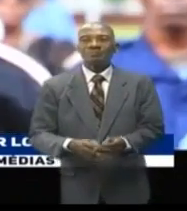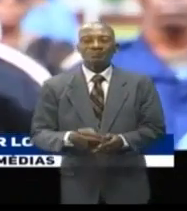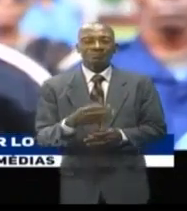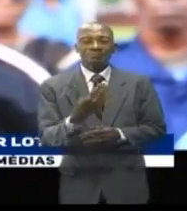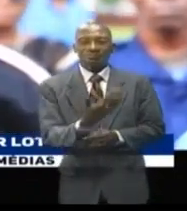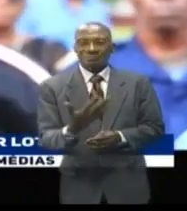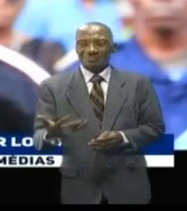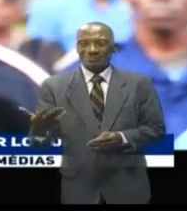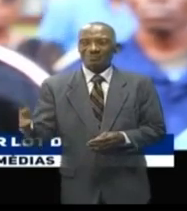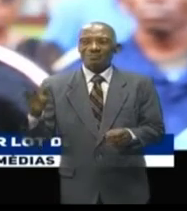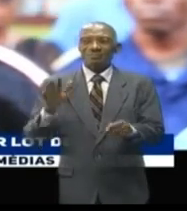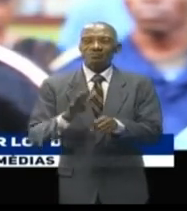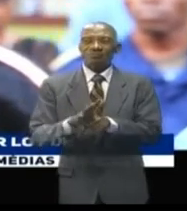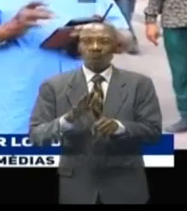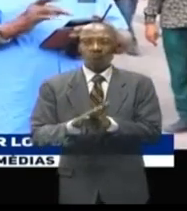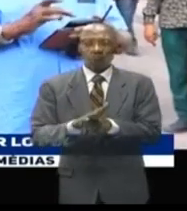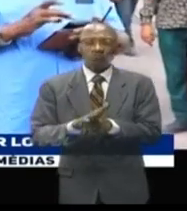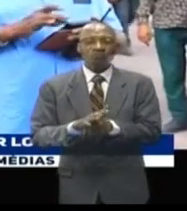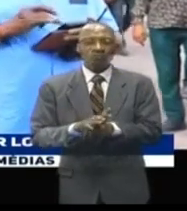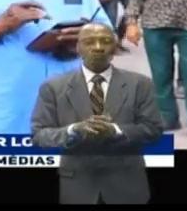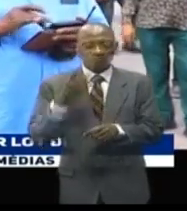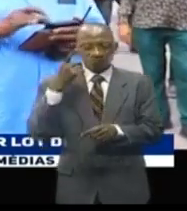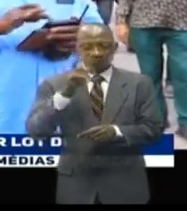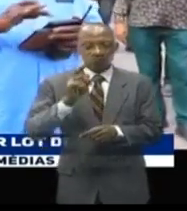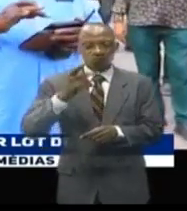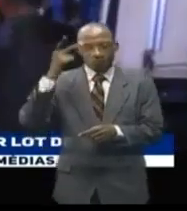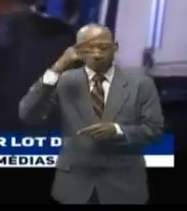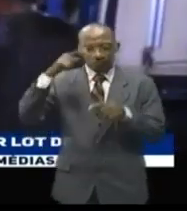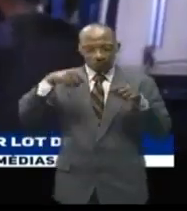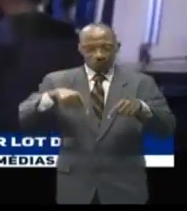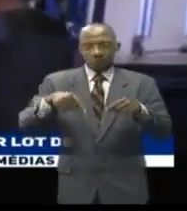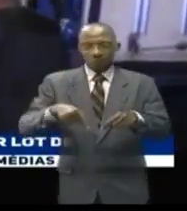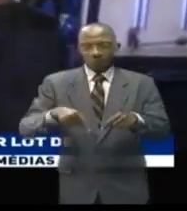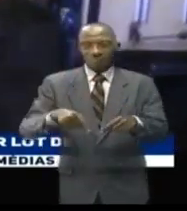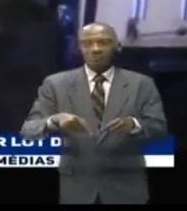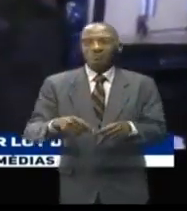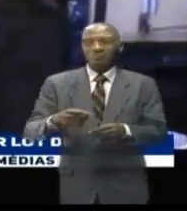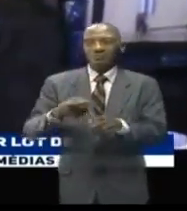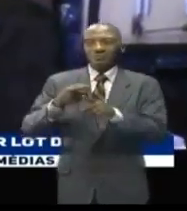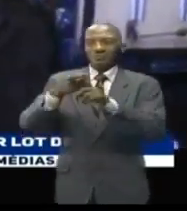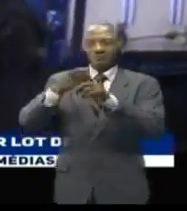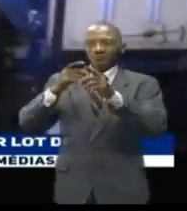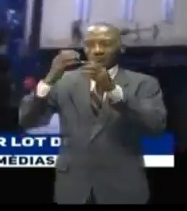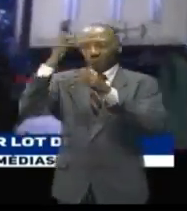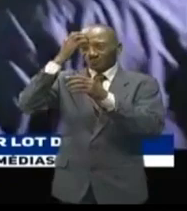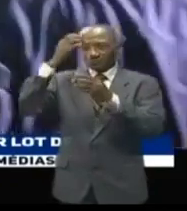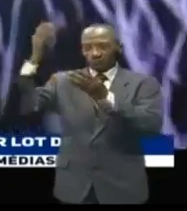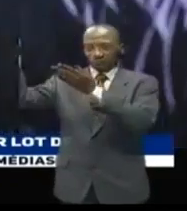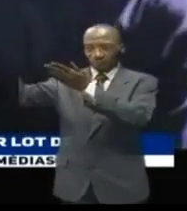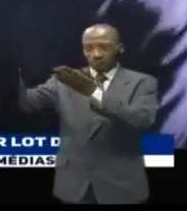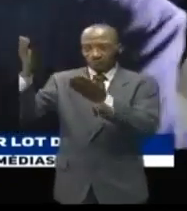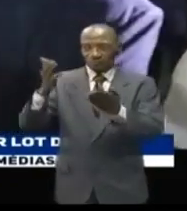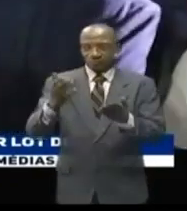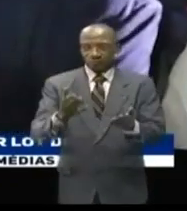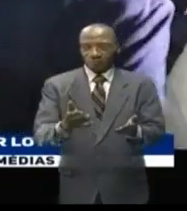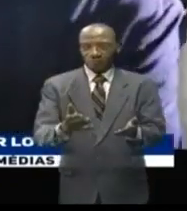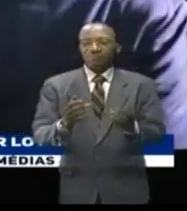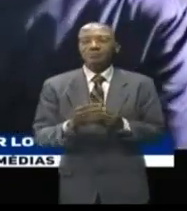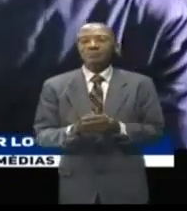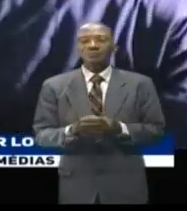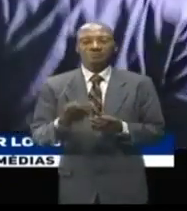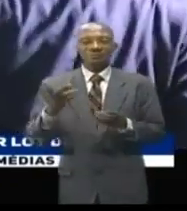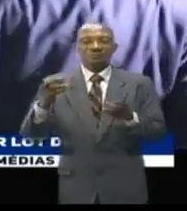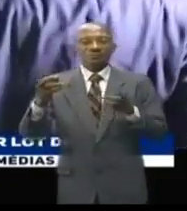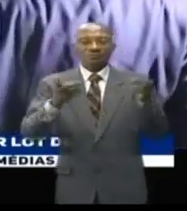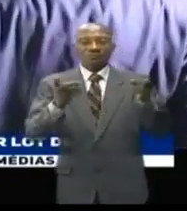par le directeur ai de la RTSI au gros bonheur de si quelques cadres dans le technicien représentant les studio tech avec